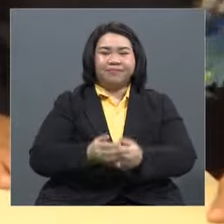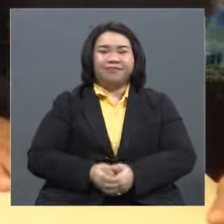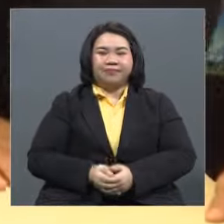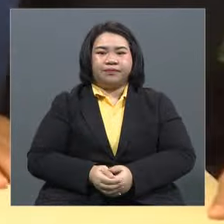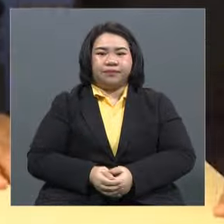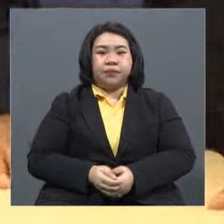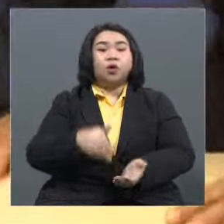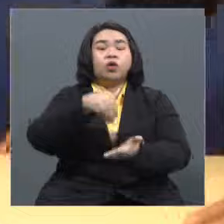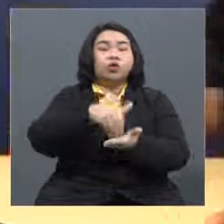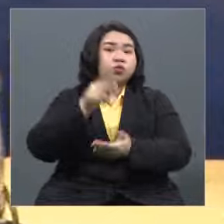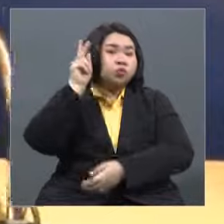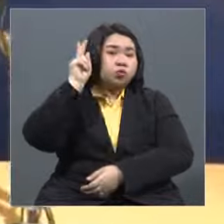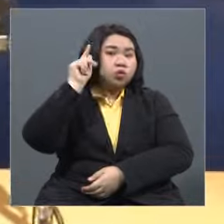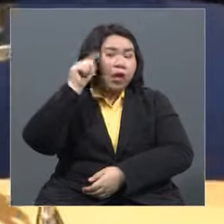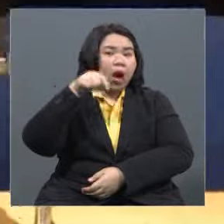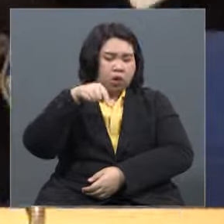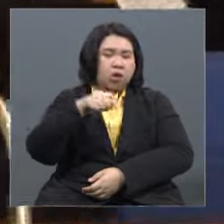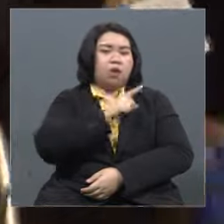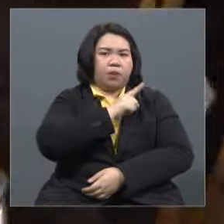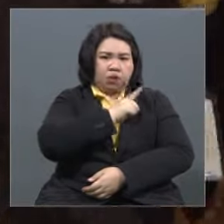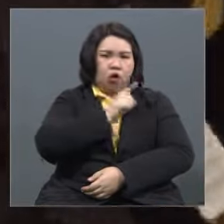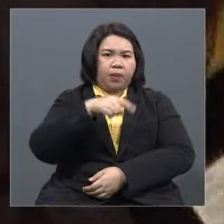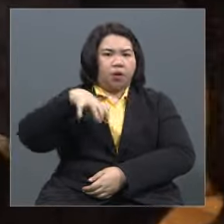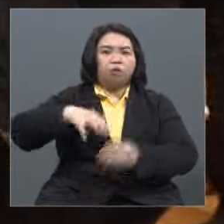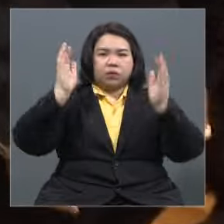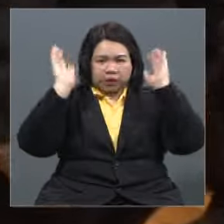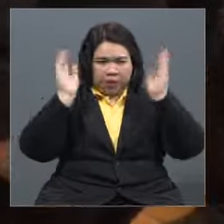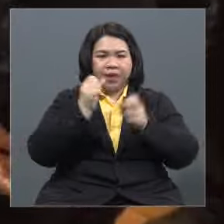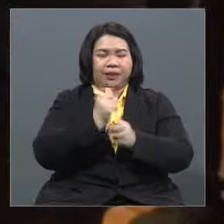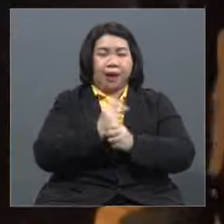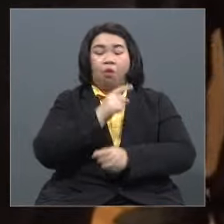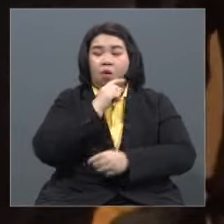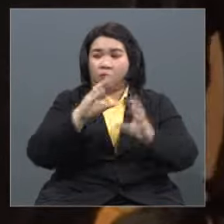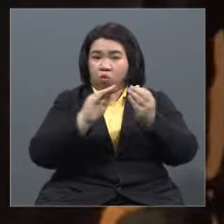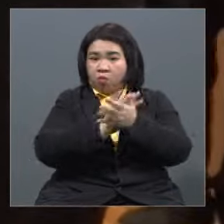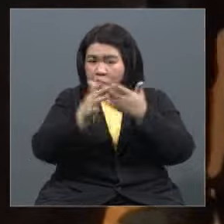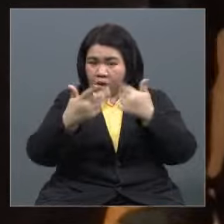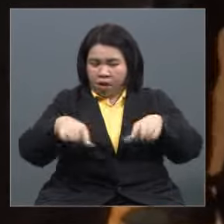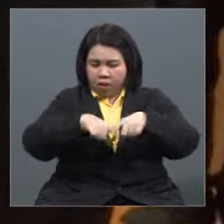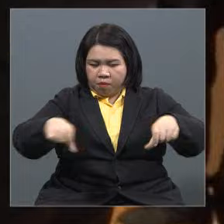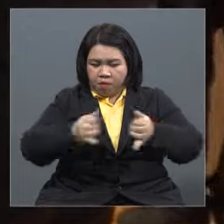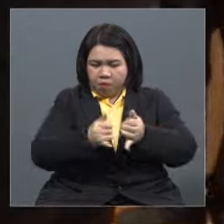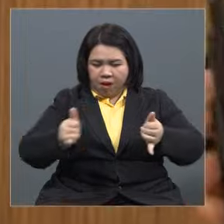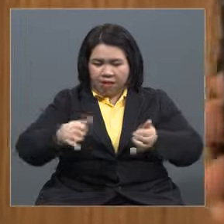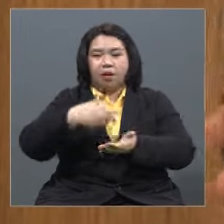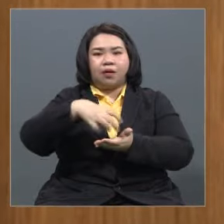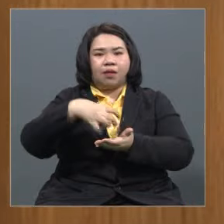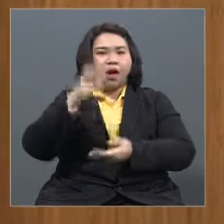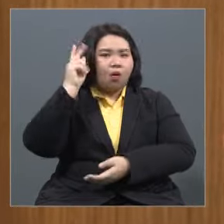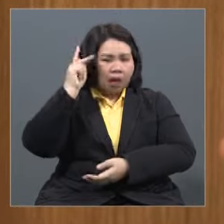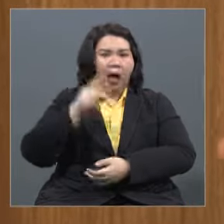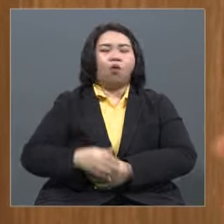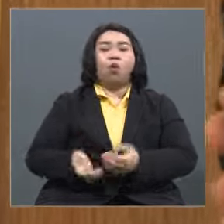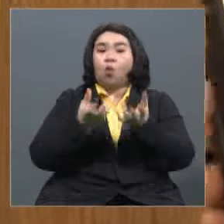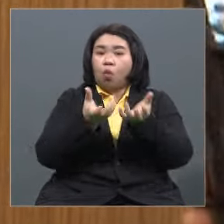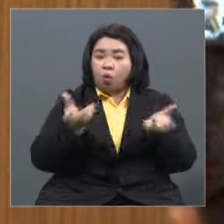ศูนย์เพCenterกรมประชาสัมพันธ์เป็นผู้รับผิดชอบและใช้เป็นห้องแถลงข่าวผลการประชุมคณะรัฐมนตรีในครั้งนี้มีการติดตั้งสิ่ง